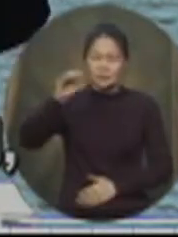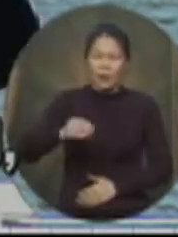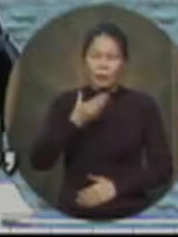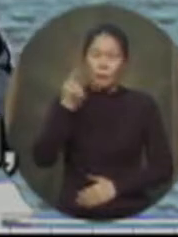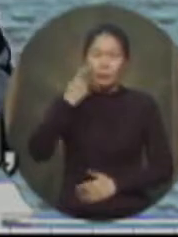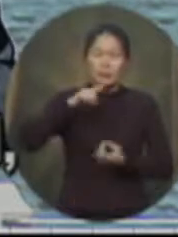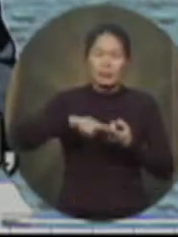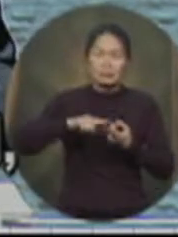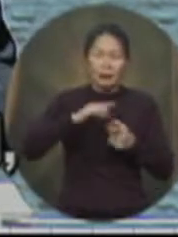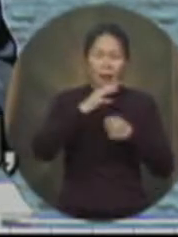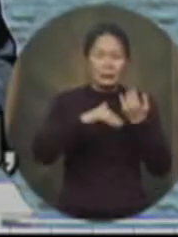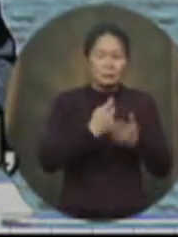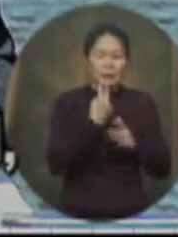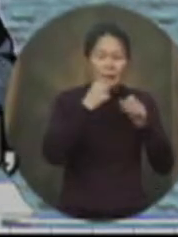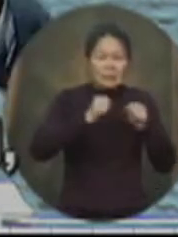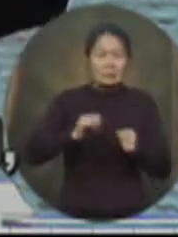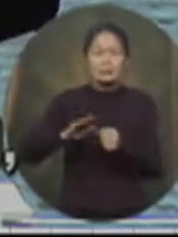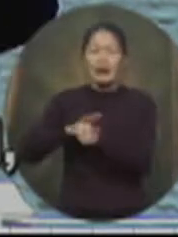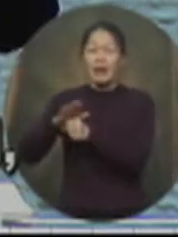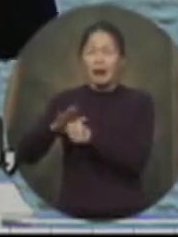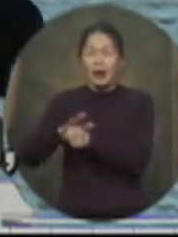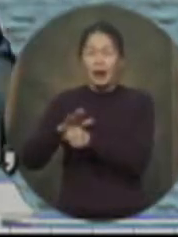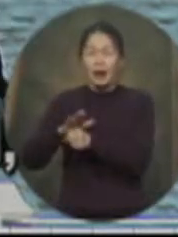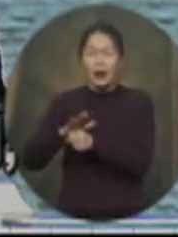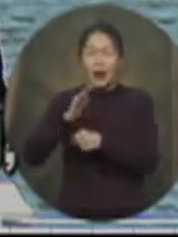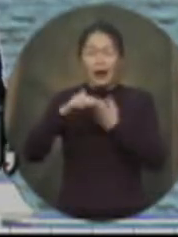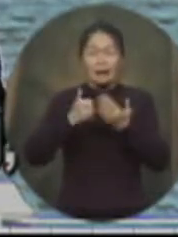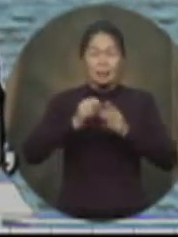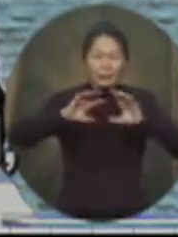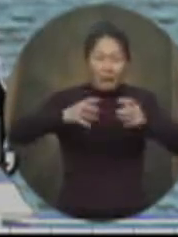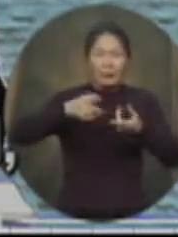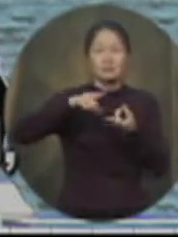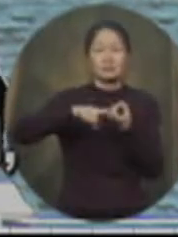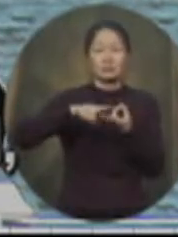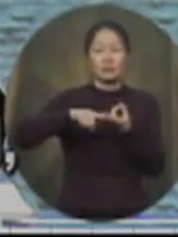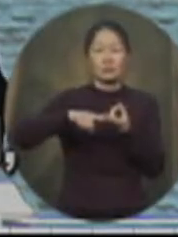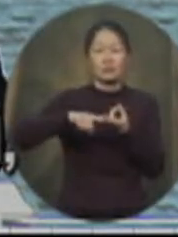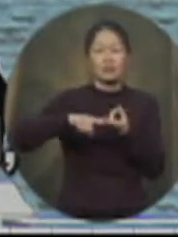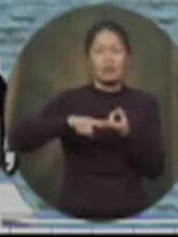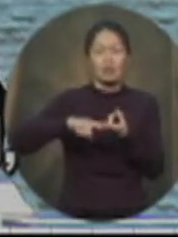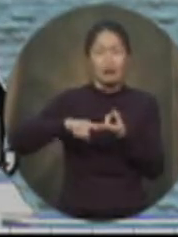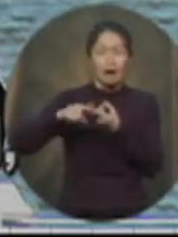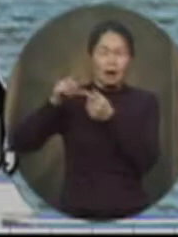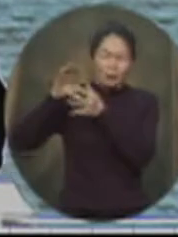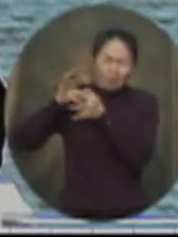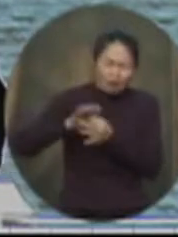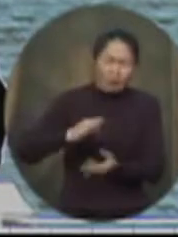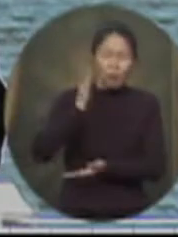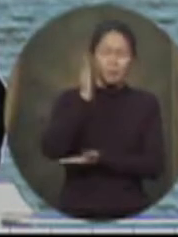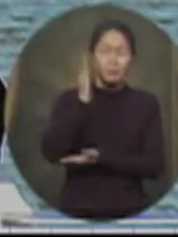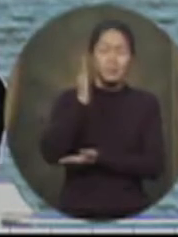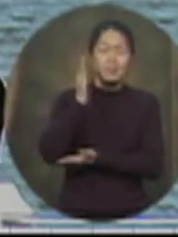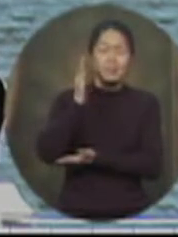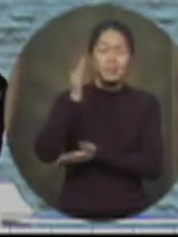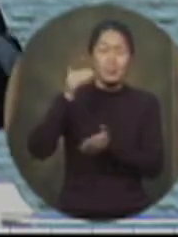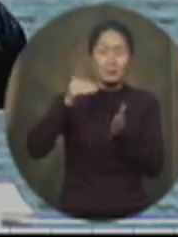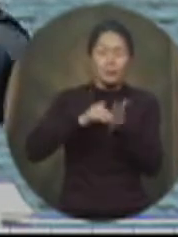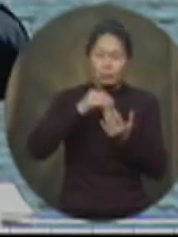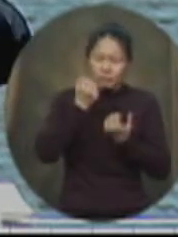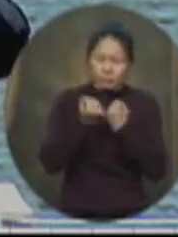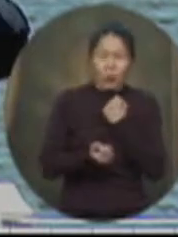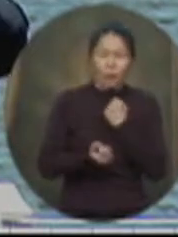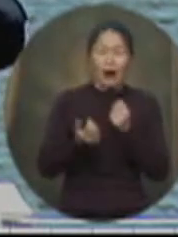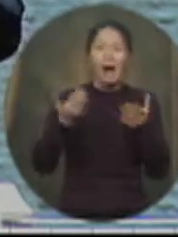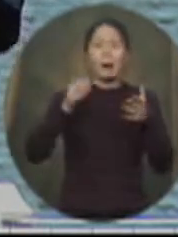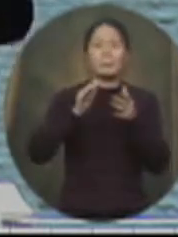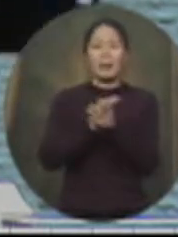그리고 하나님의 사랑 그리고 하나님의 나라에 대해서 그렇게 설교를 드렸는데 도 아멘